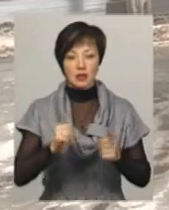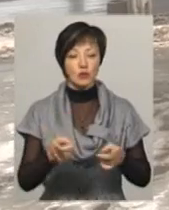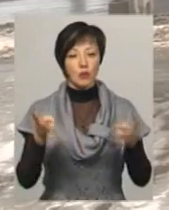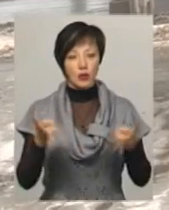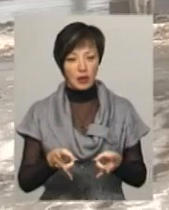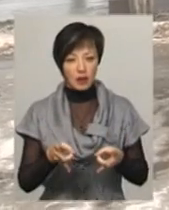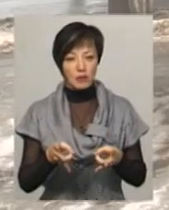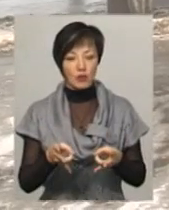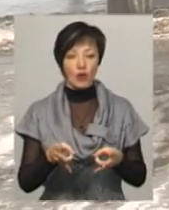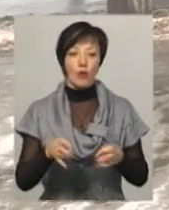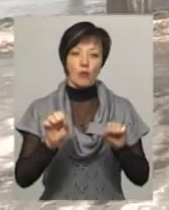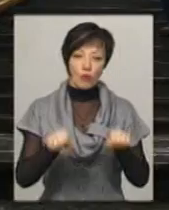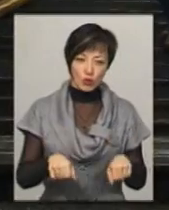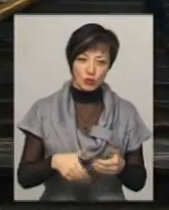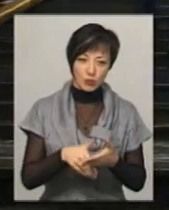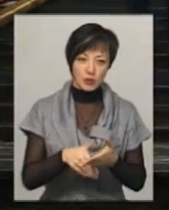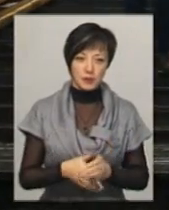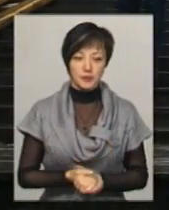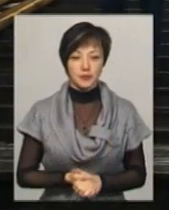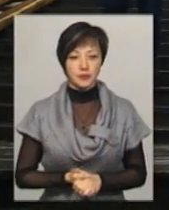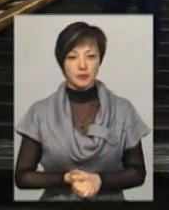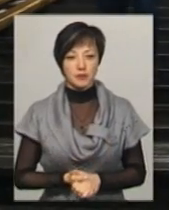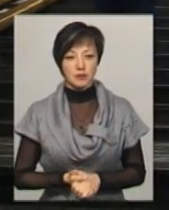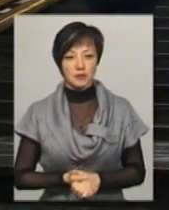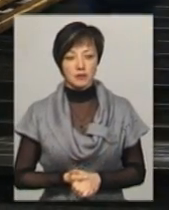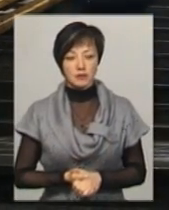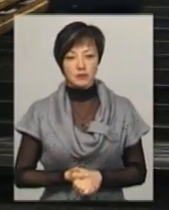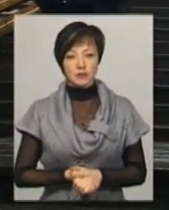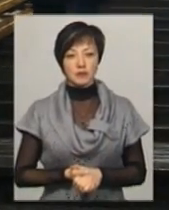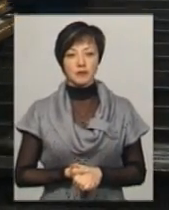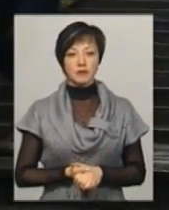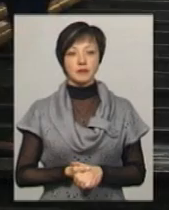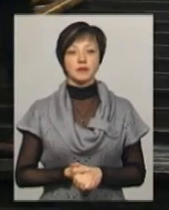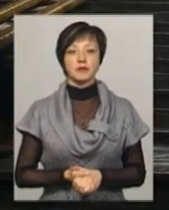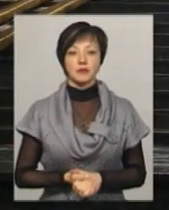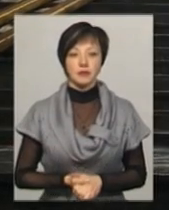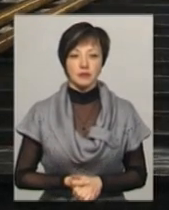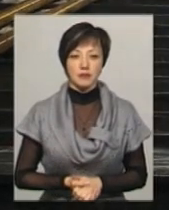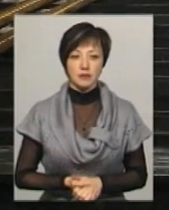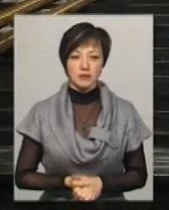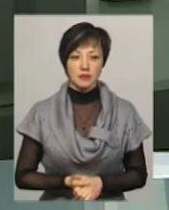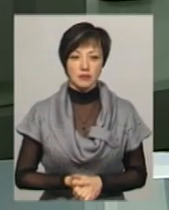потребу, можу допомогти. Анастасія Олексюк, Віктор Кривий, Дем'ян Цегольник. Новини Поділля. Центр.